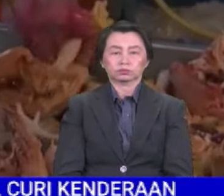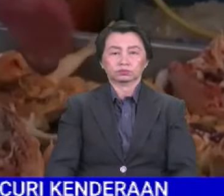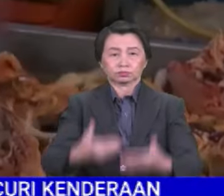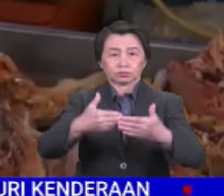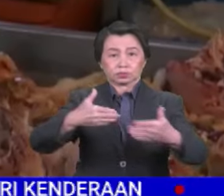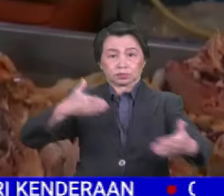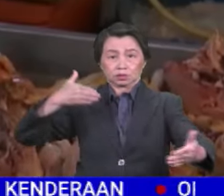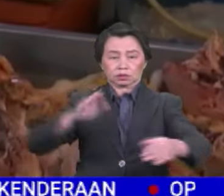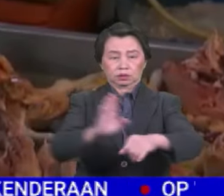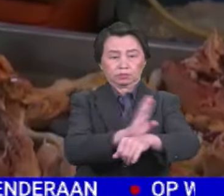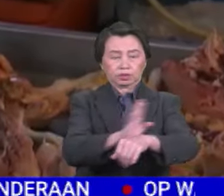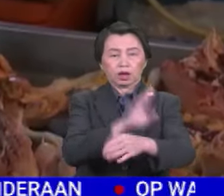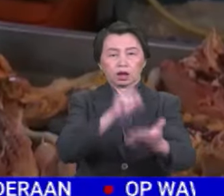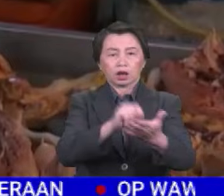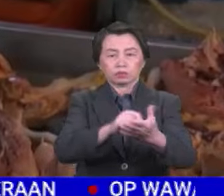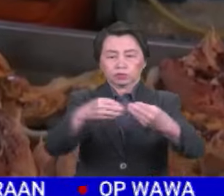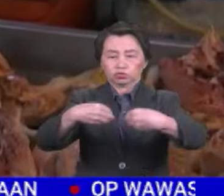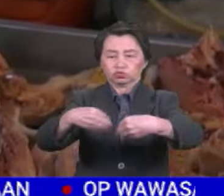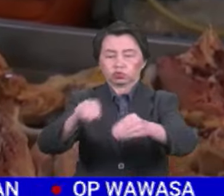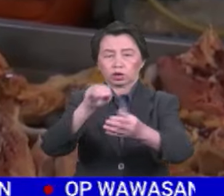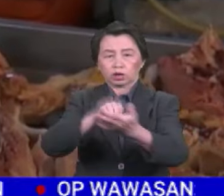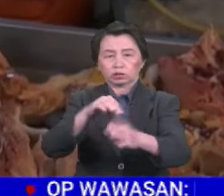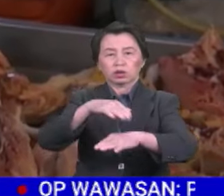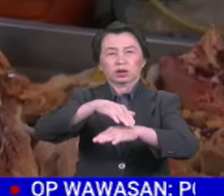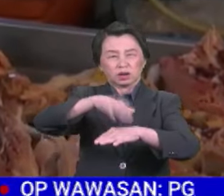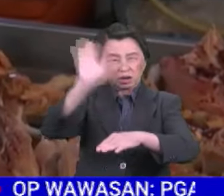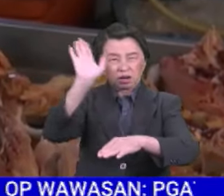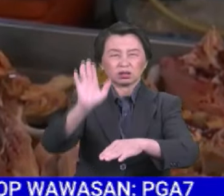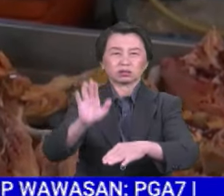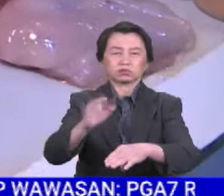Sebelum ini, peniaga ayam dilaporkan menjual ayam melebihi harga